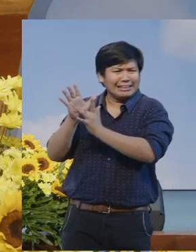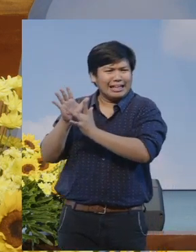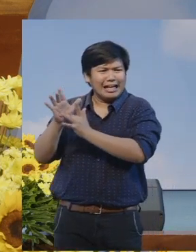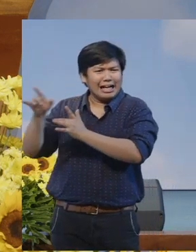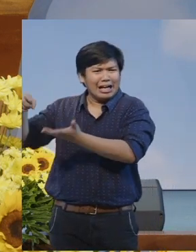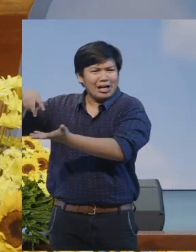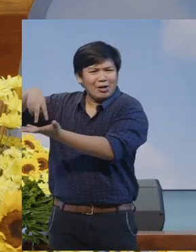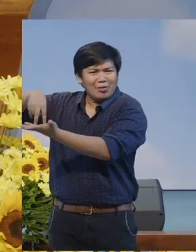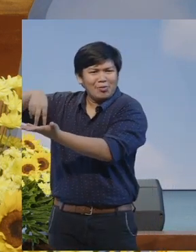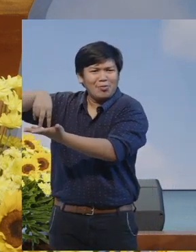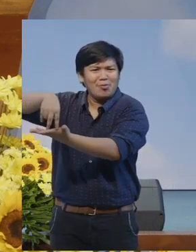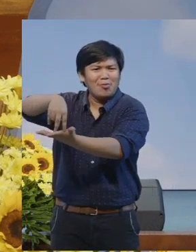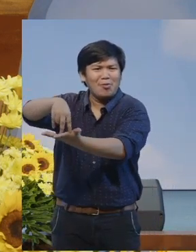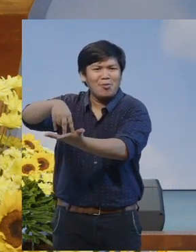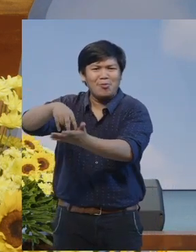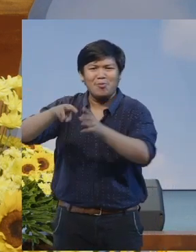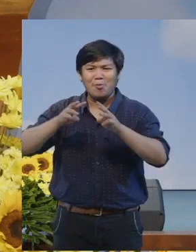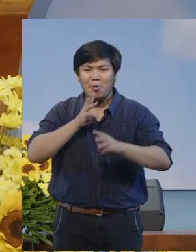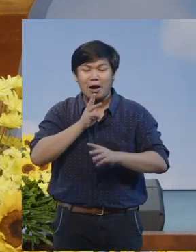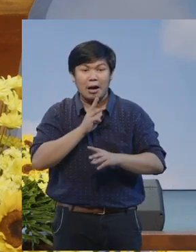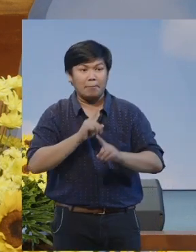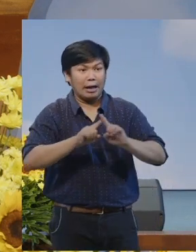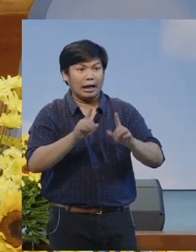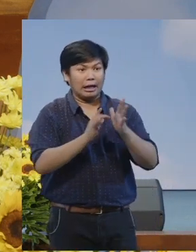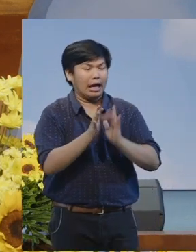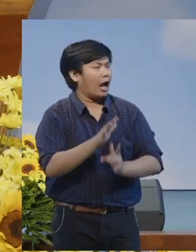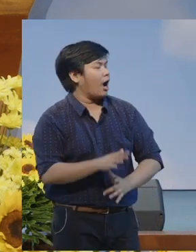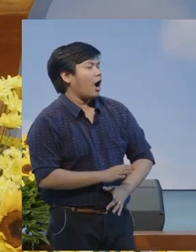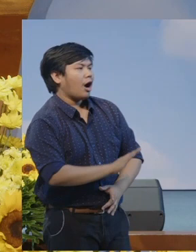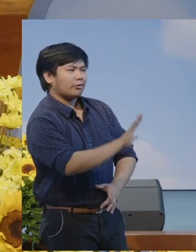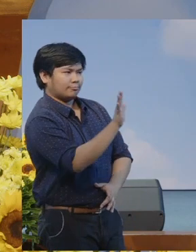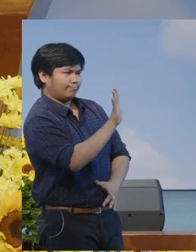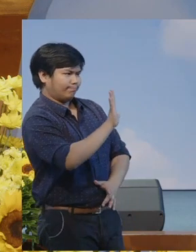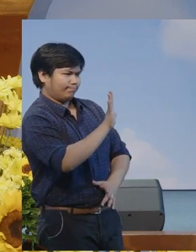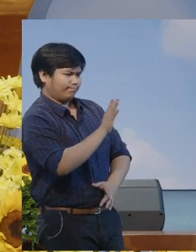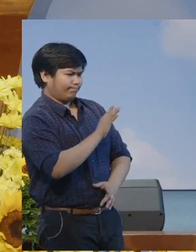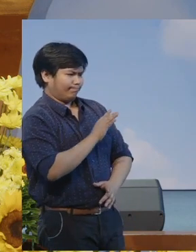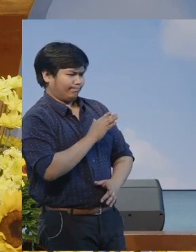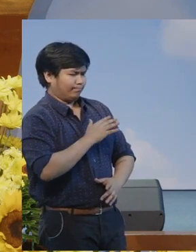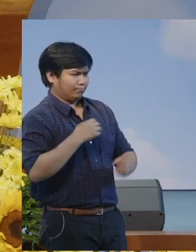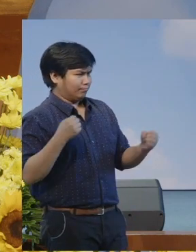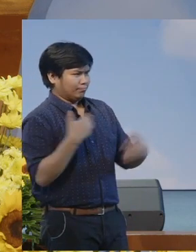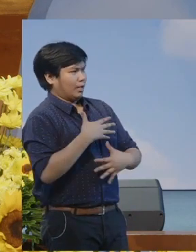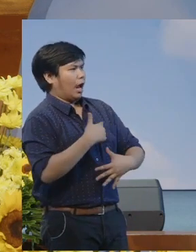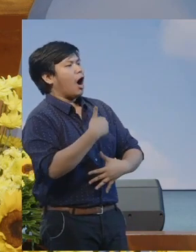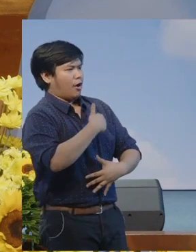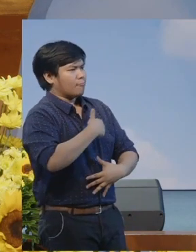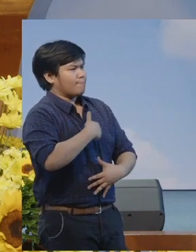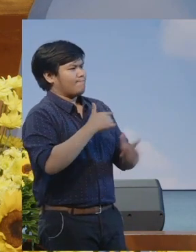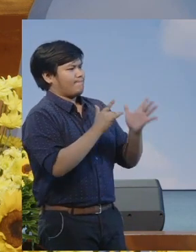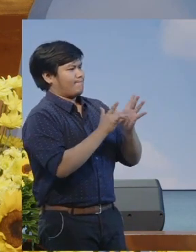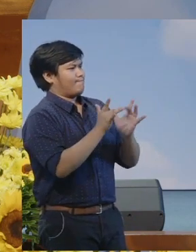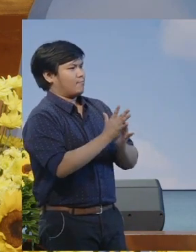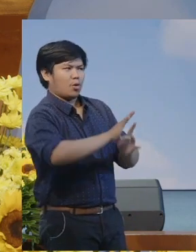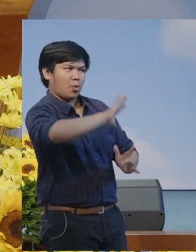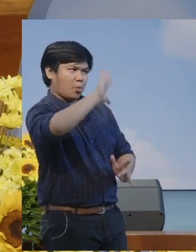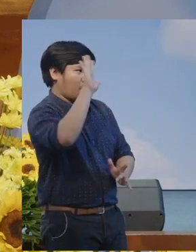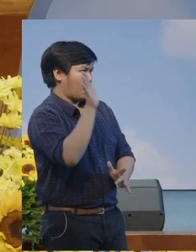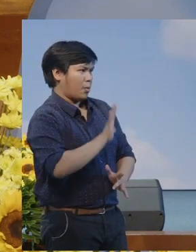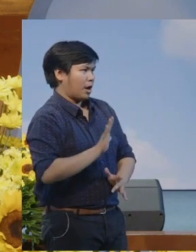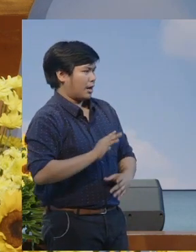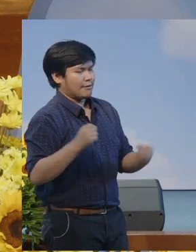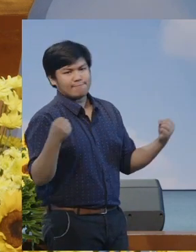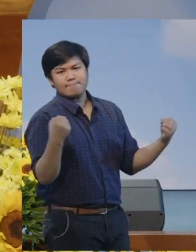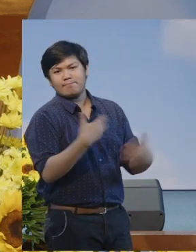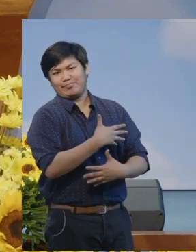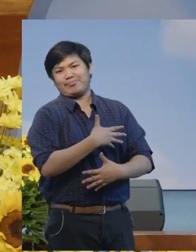terrified. But immediately he spoke to them and said, 'Take heart, it is I. Do not be afraid.'"